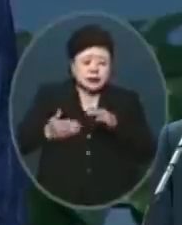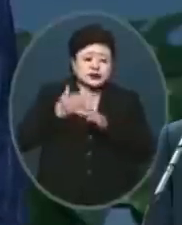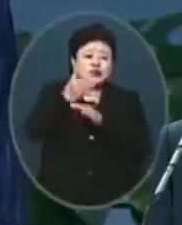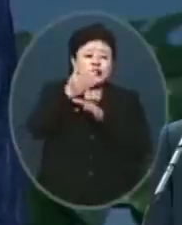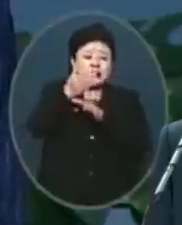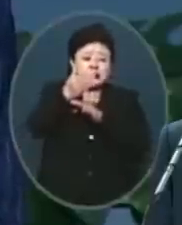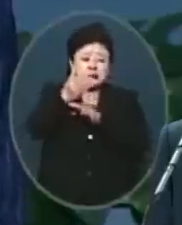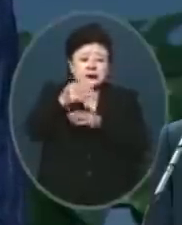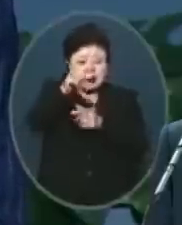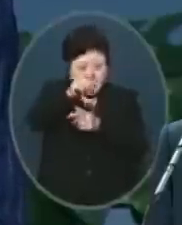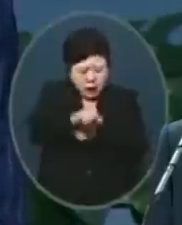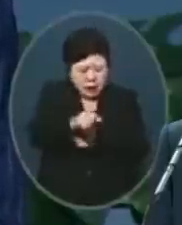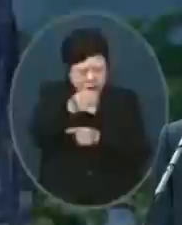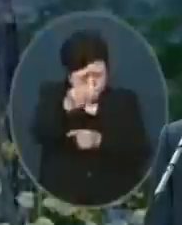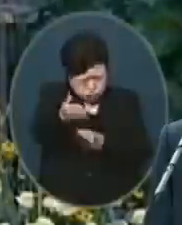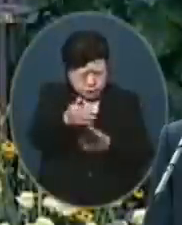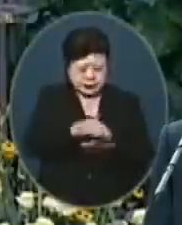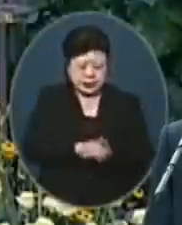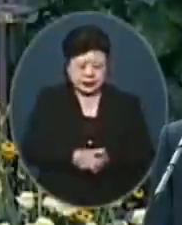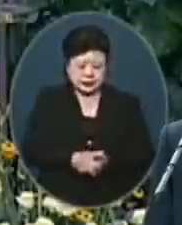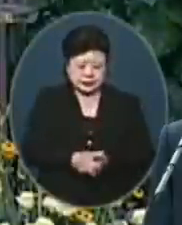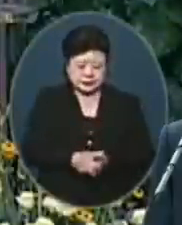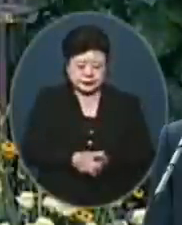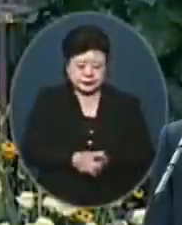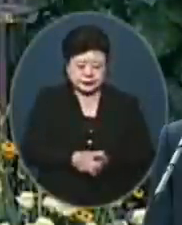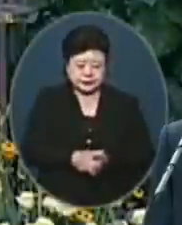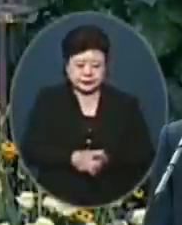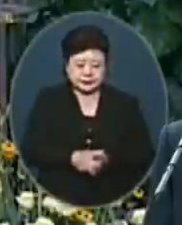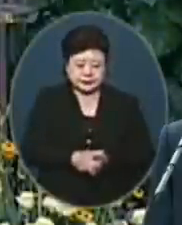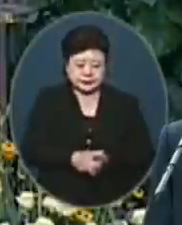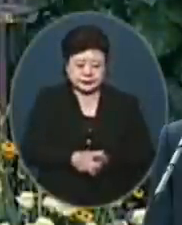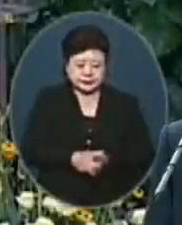것을 허락하여 주시는 것입니다.